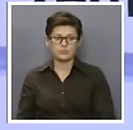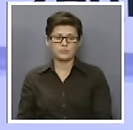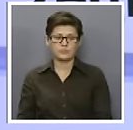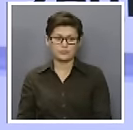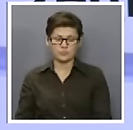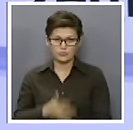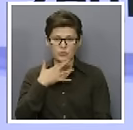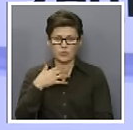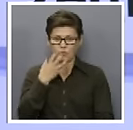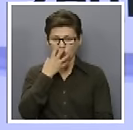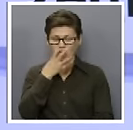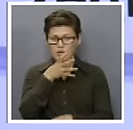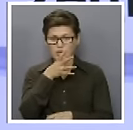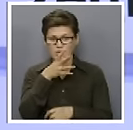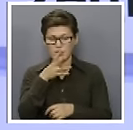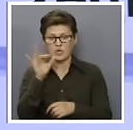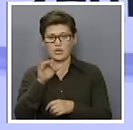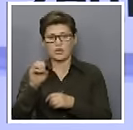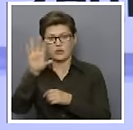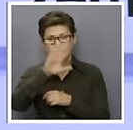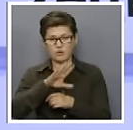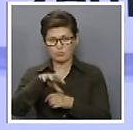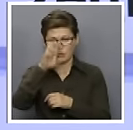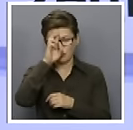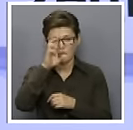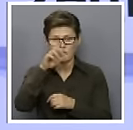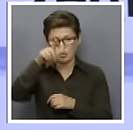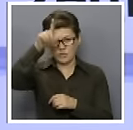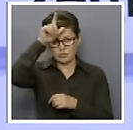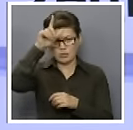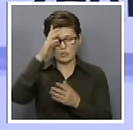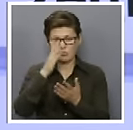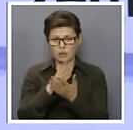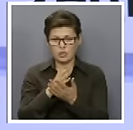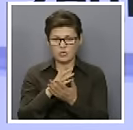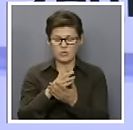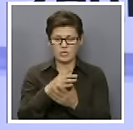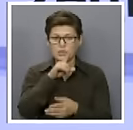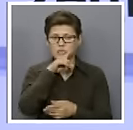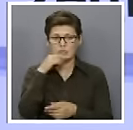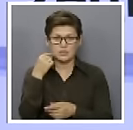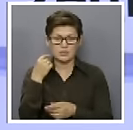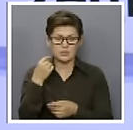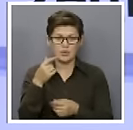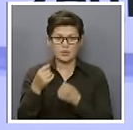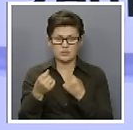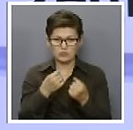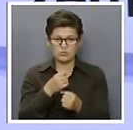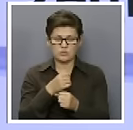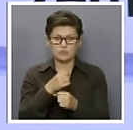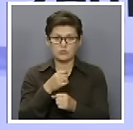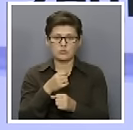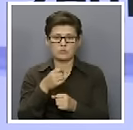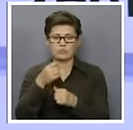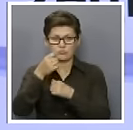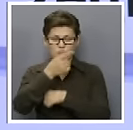мынау Оңтүстік Корея, Европаның мемлекеттерінің ішінде Германия бар, Ресейдің өзінде мықты клиникалар да бар.